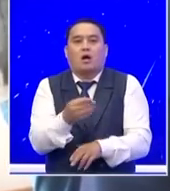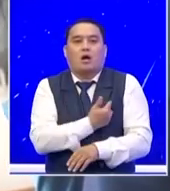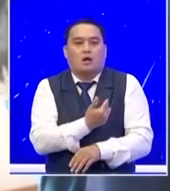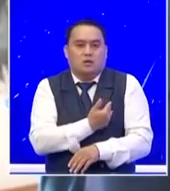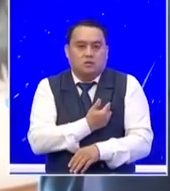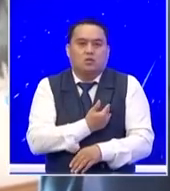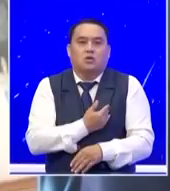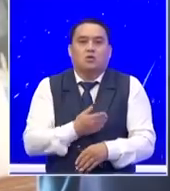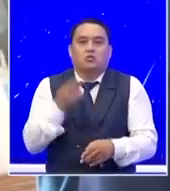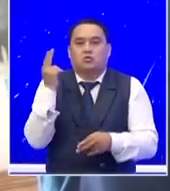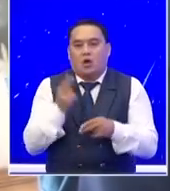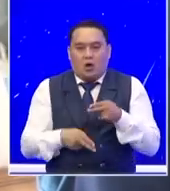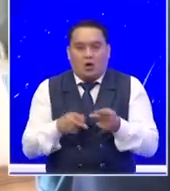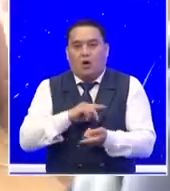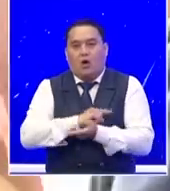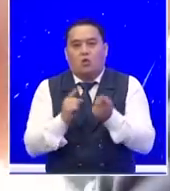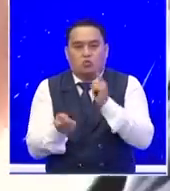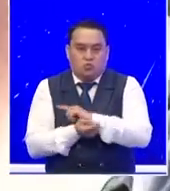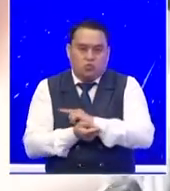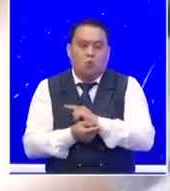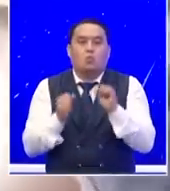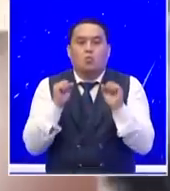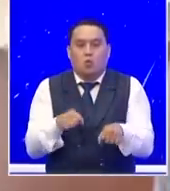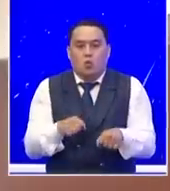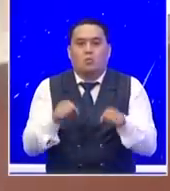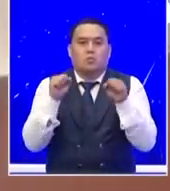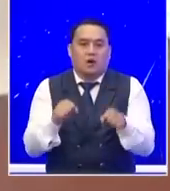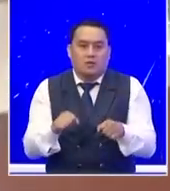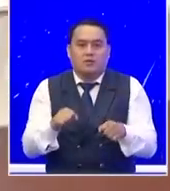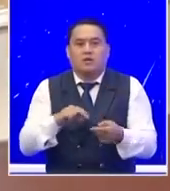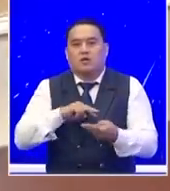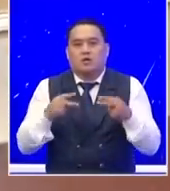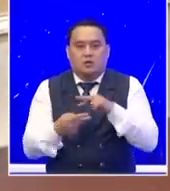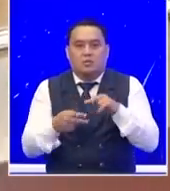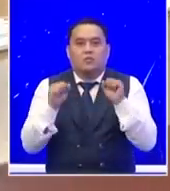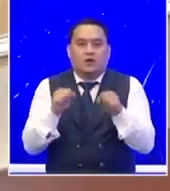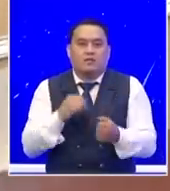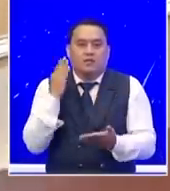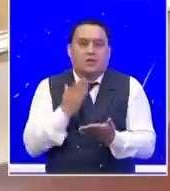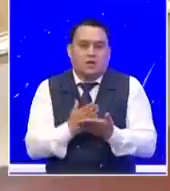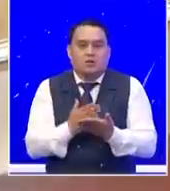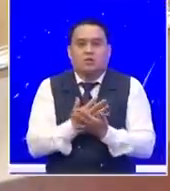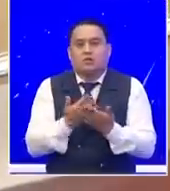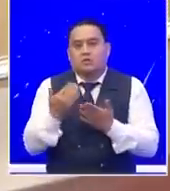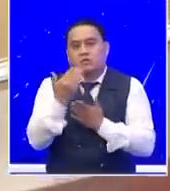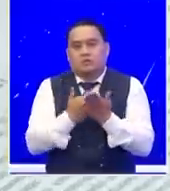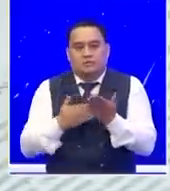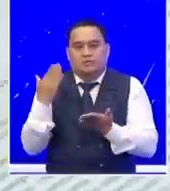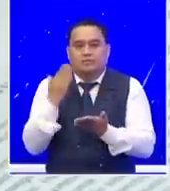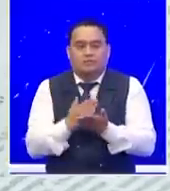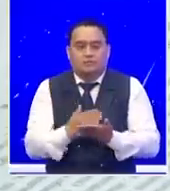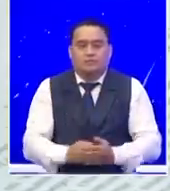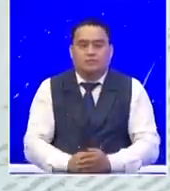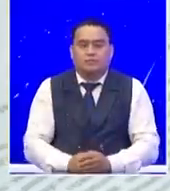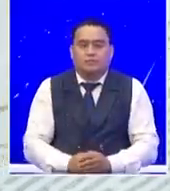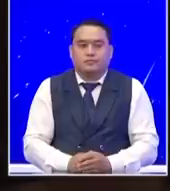шетелдіктер мерзімі өткен құжаттарын ауыстыруға, сондай-ақ өзінің құқықтық мәртебесін реттеуге құқылы. Бірақ оған мынадай себептер болуы тиіс.